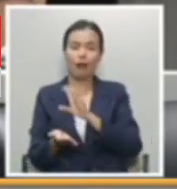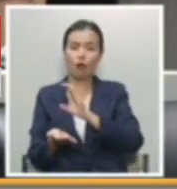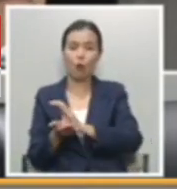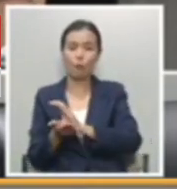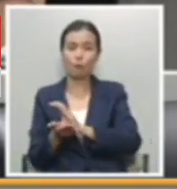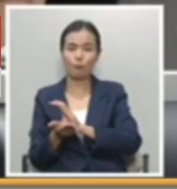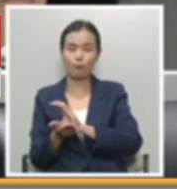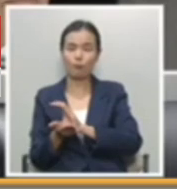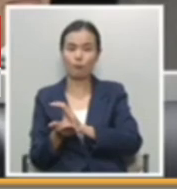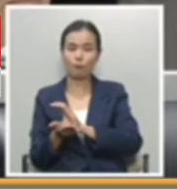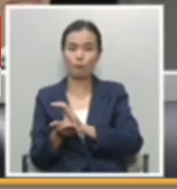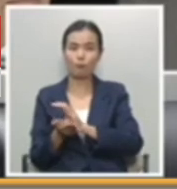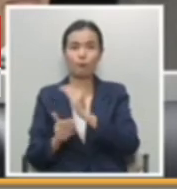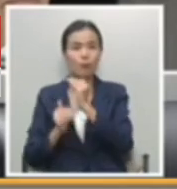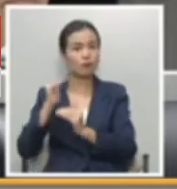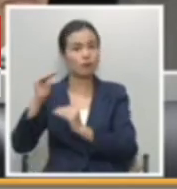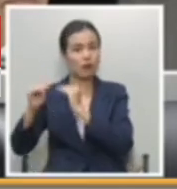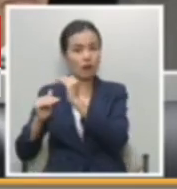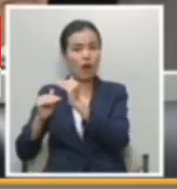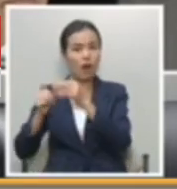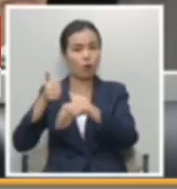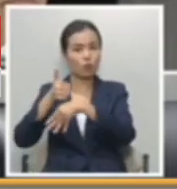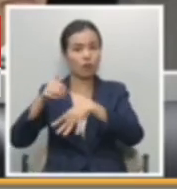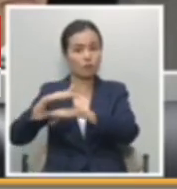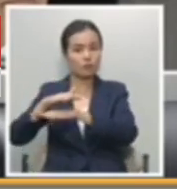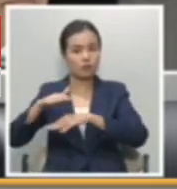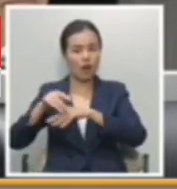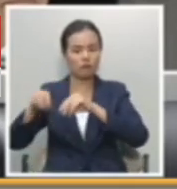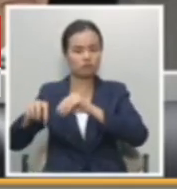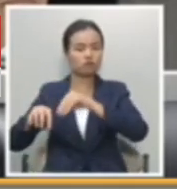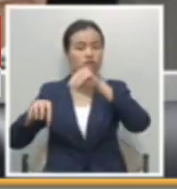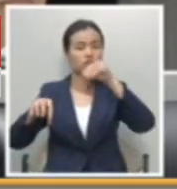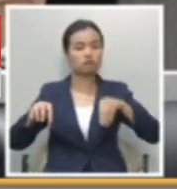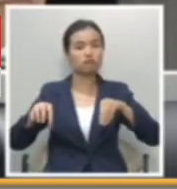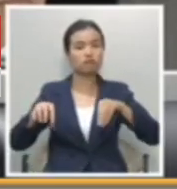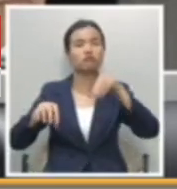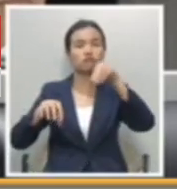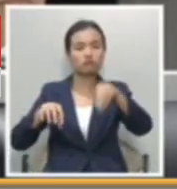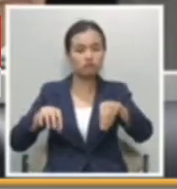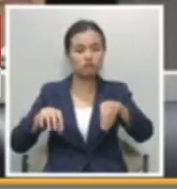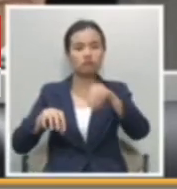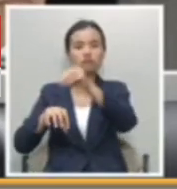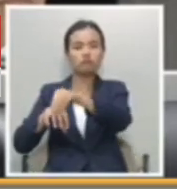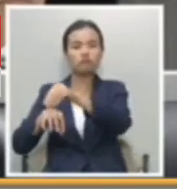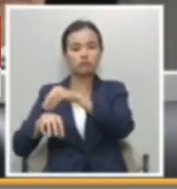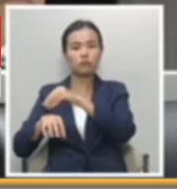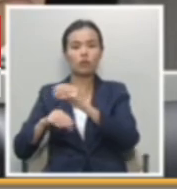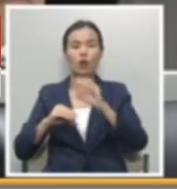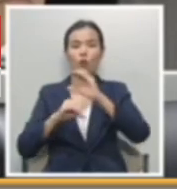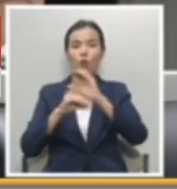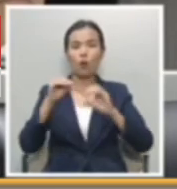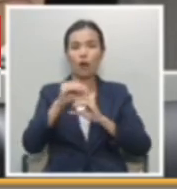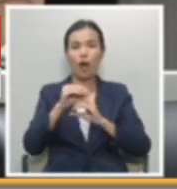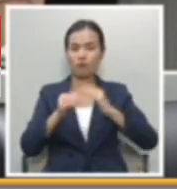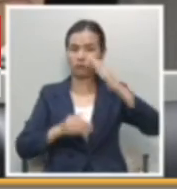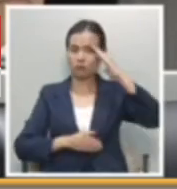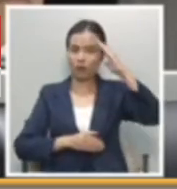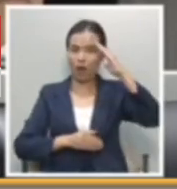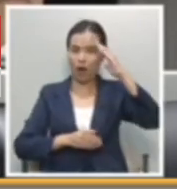ของการพัฒนาโครงสร้างพื้นฐานไปให้หน่วยงานอย่างเช่นองค์การทหารผ่านศึก